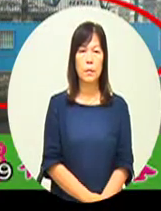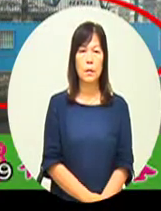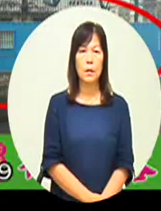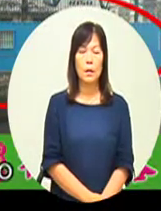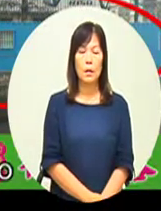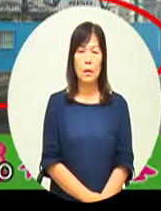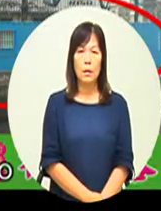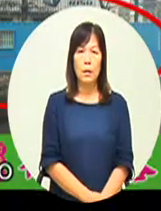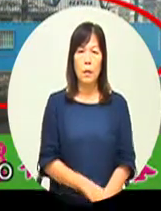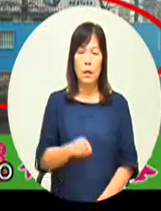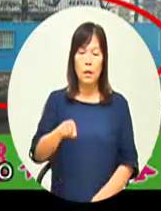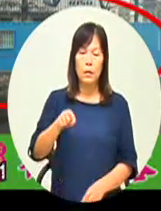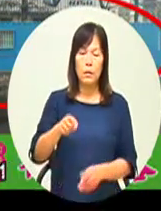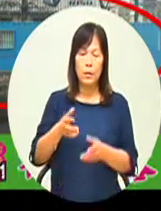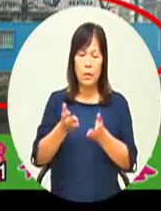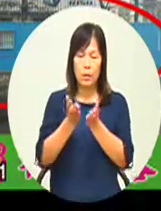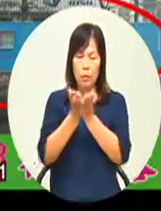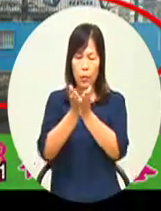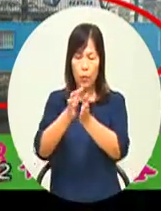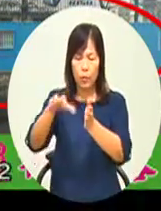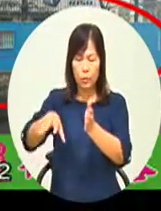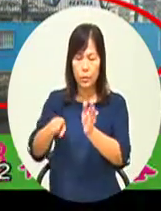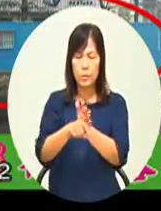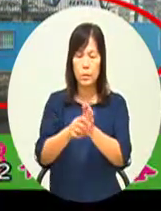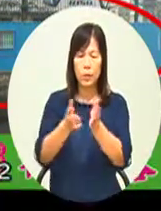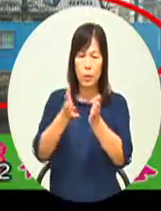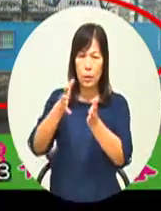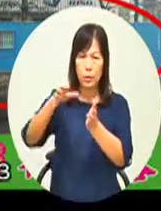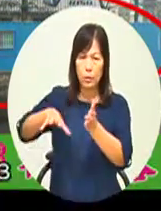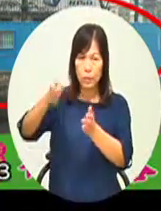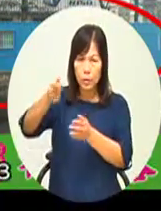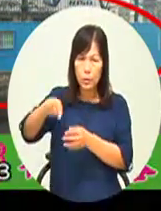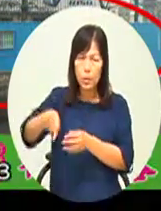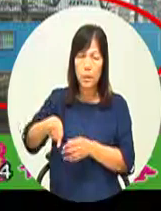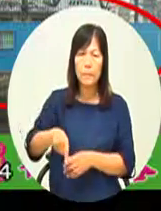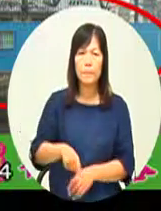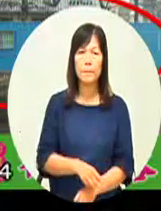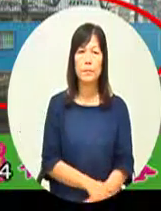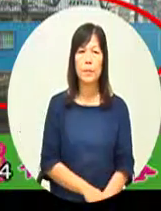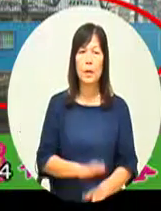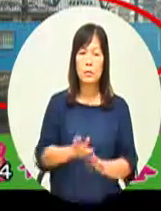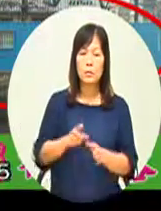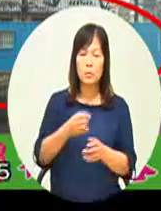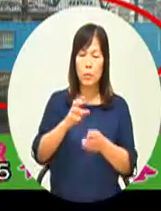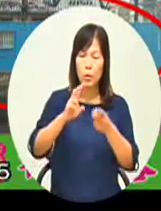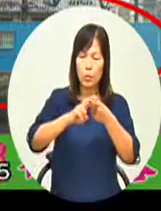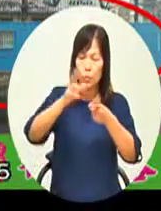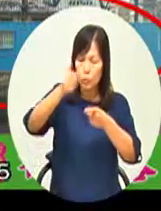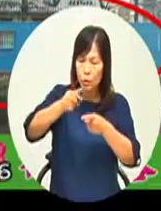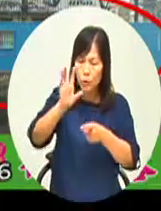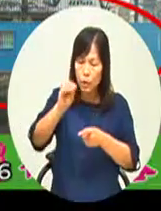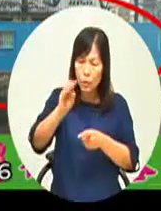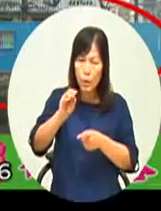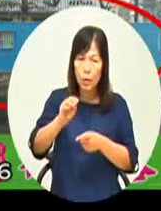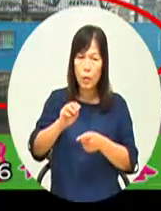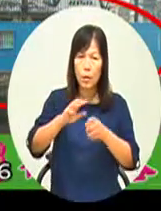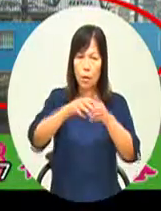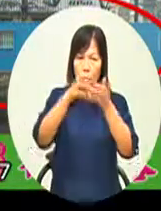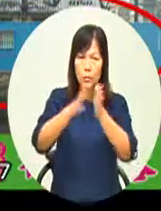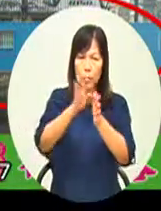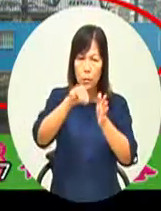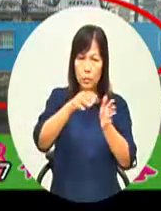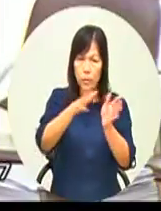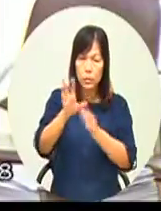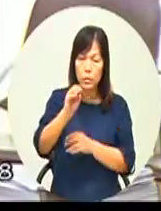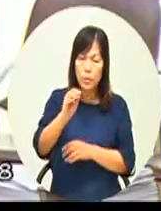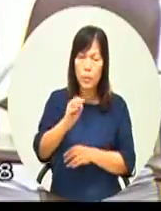们轮渡站的站长，还是今天你们有没有董事长？有没有总经理？总